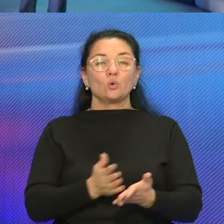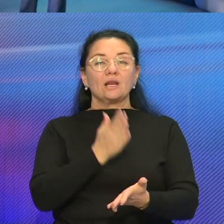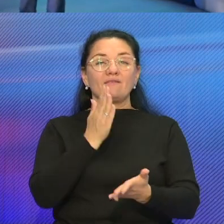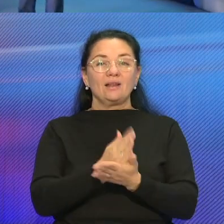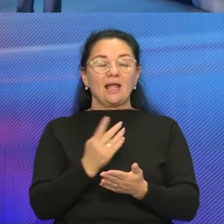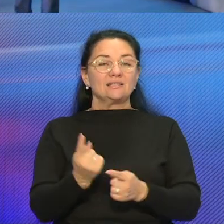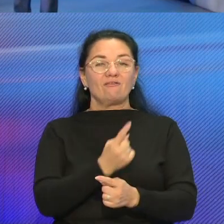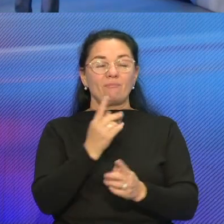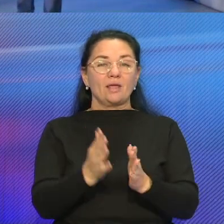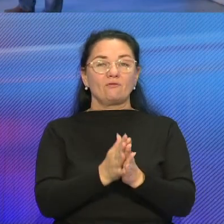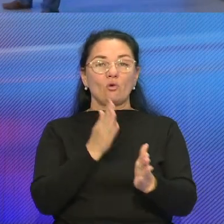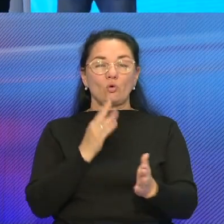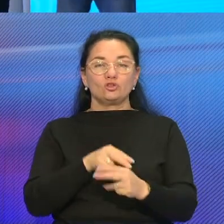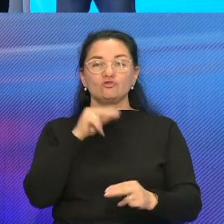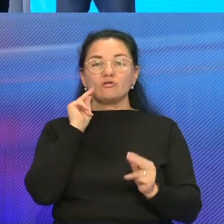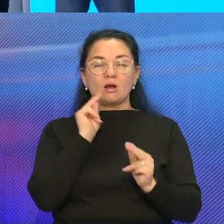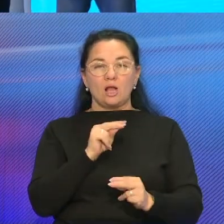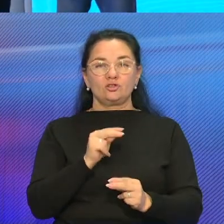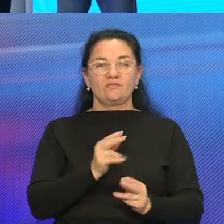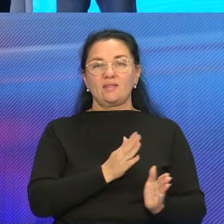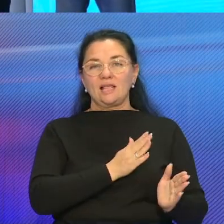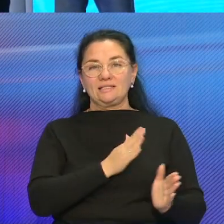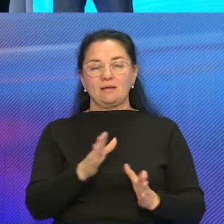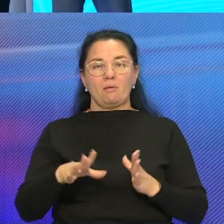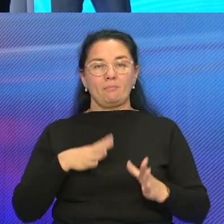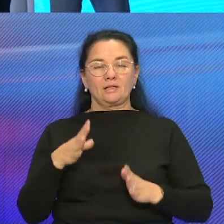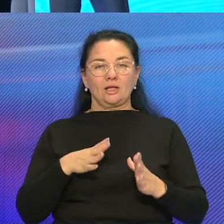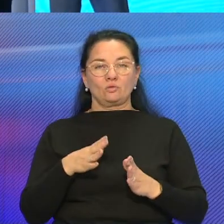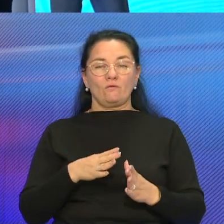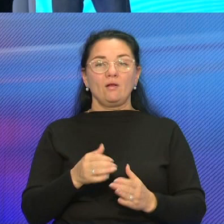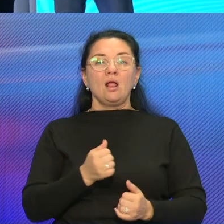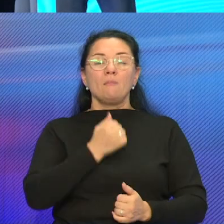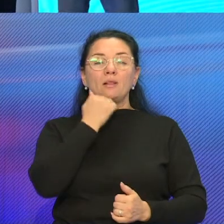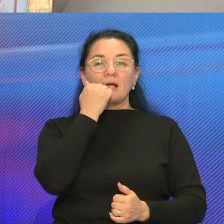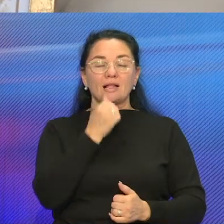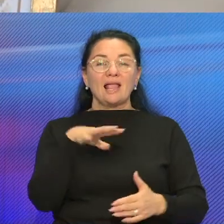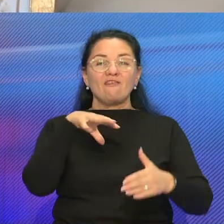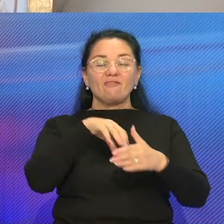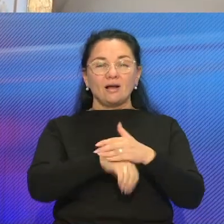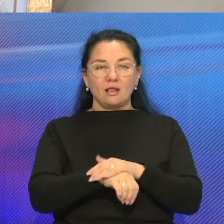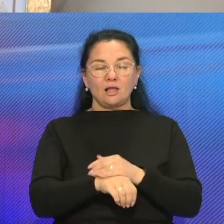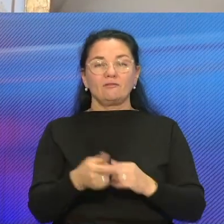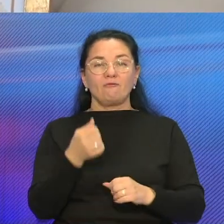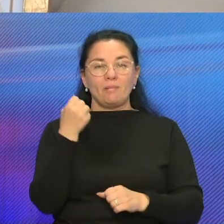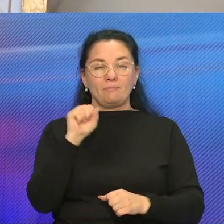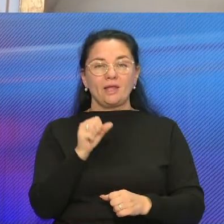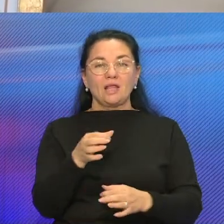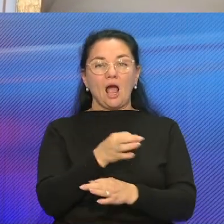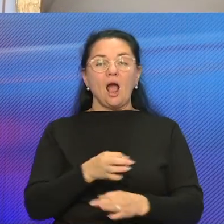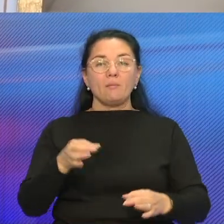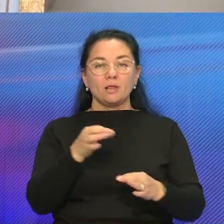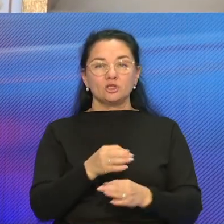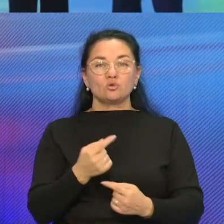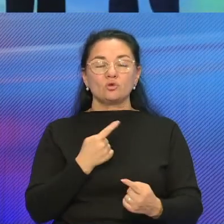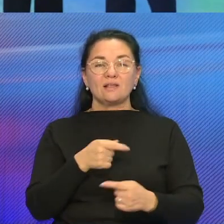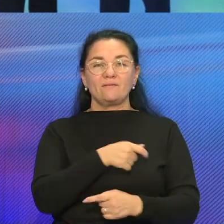у першу чаргу якосной системы подрыхтовки. Заслуженую з нагороду за укладу агульну перамогу диплом обласного савета депутатов